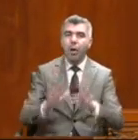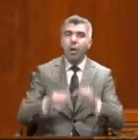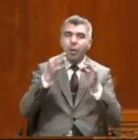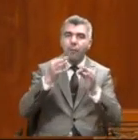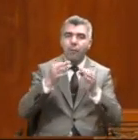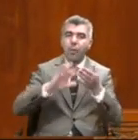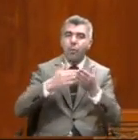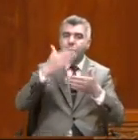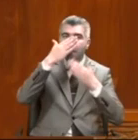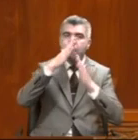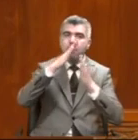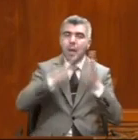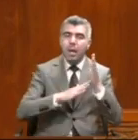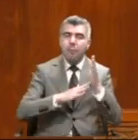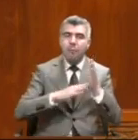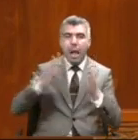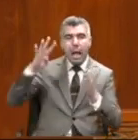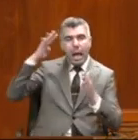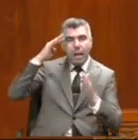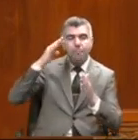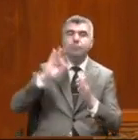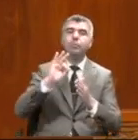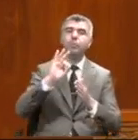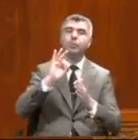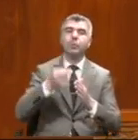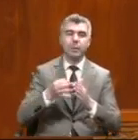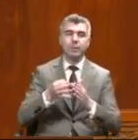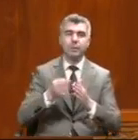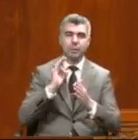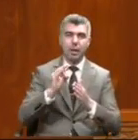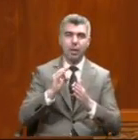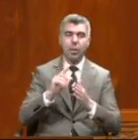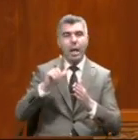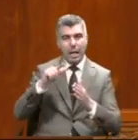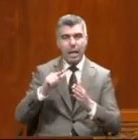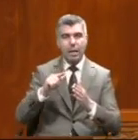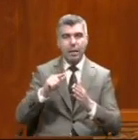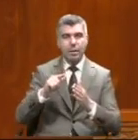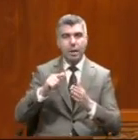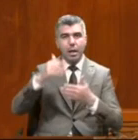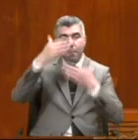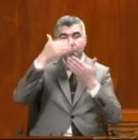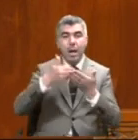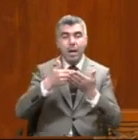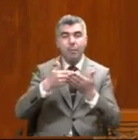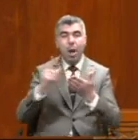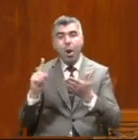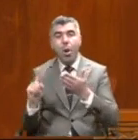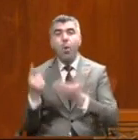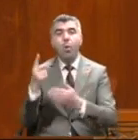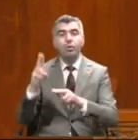ان الحلم ممكن ان المغرب على راسه سيدنا الله ينصره